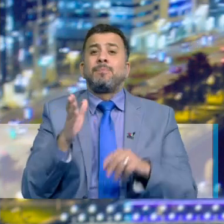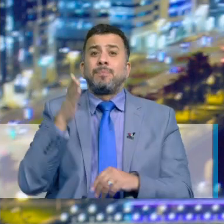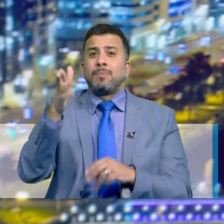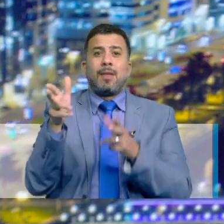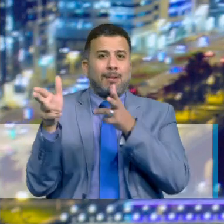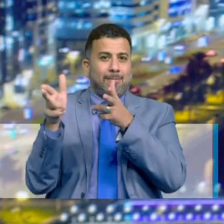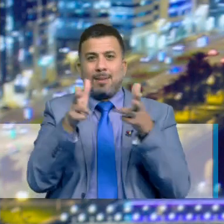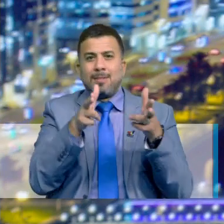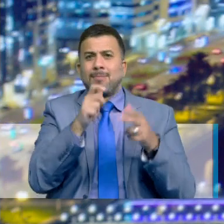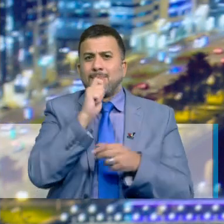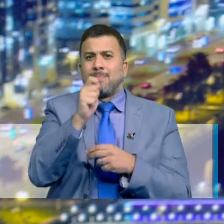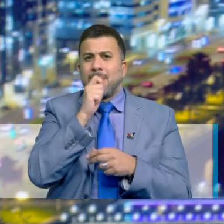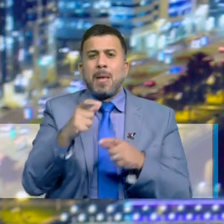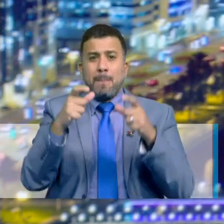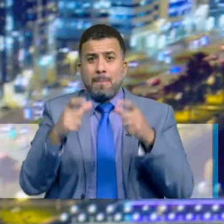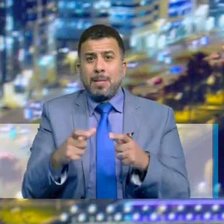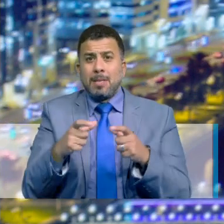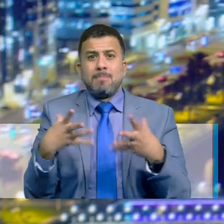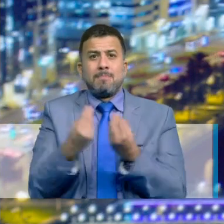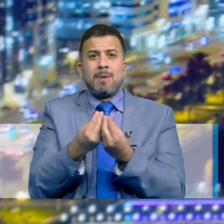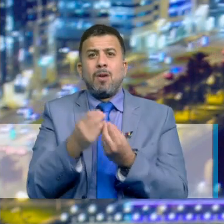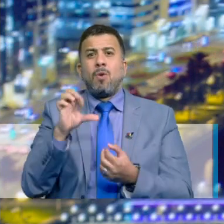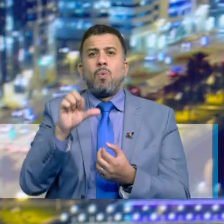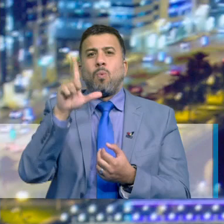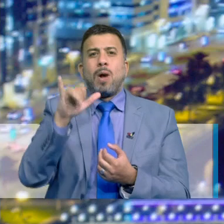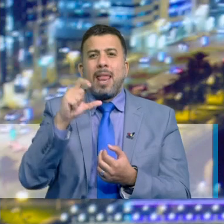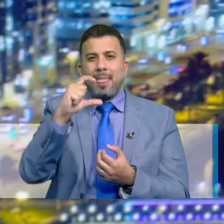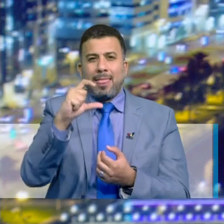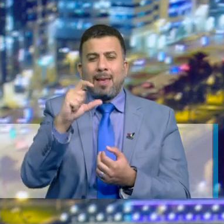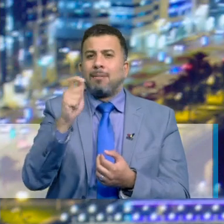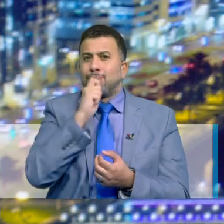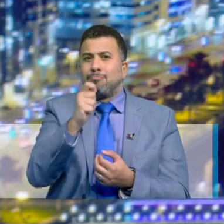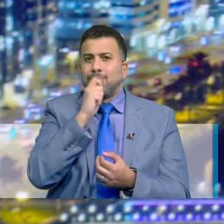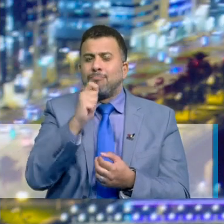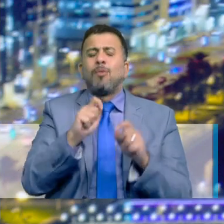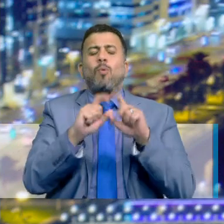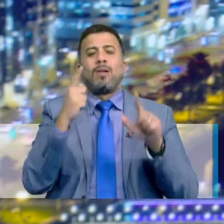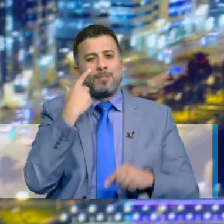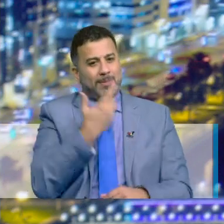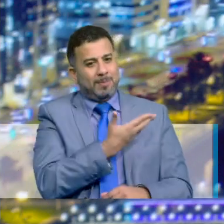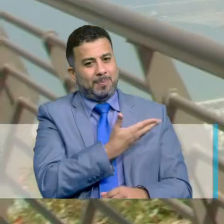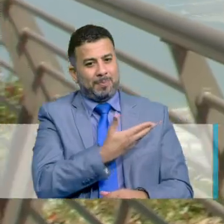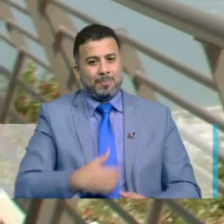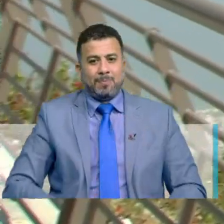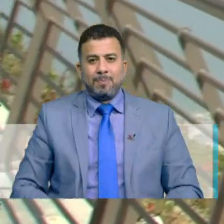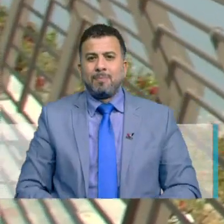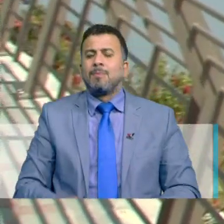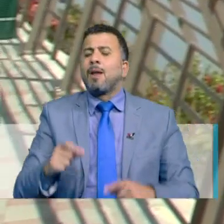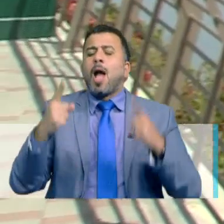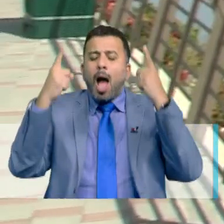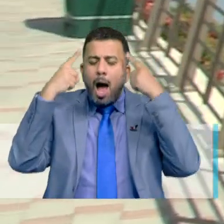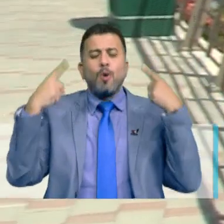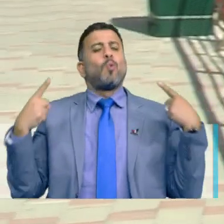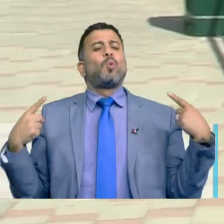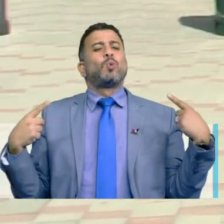زارت كاميرا أخبار الدار المدينة برفقة الزميل وليد الأصبحي وعادت لنا بالتالي. عروس الساحل